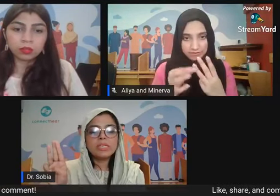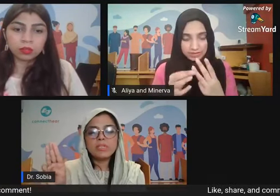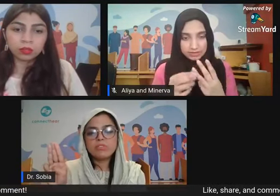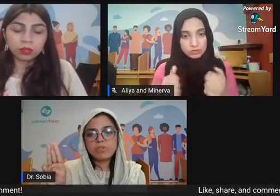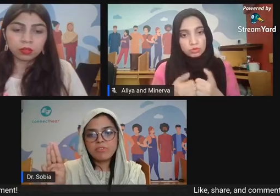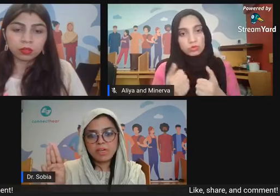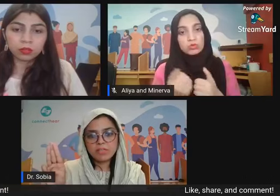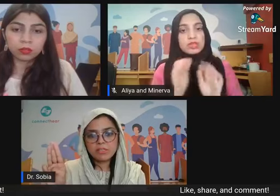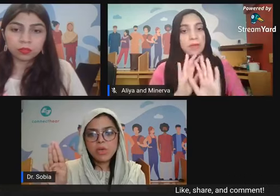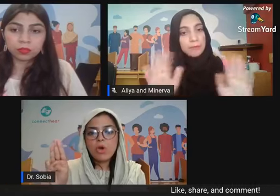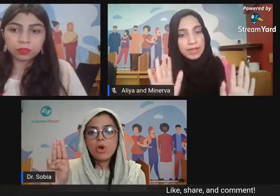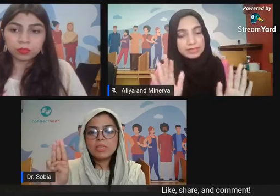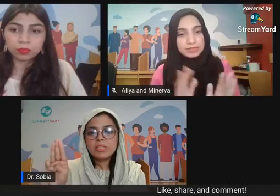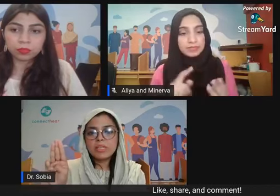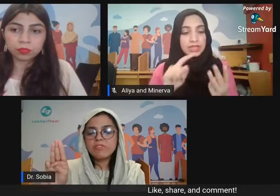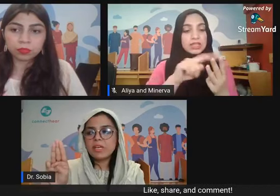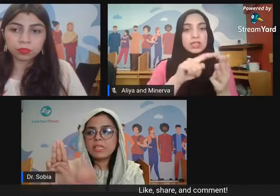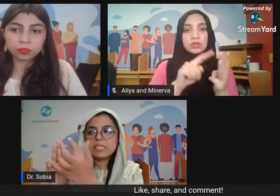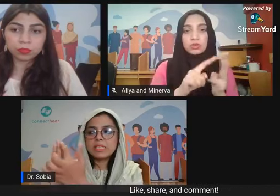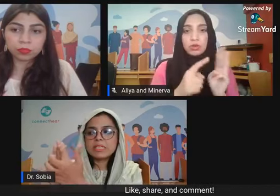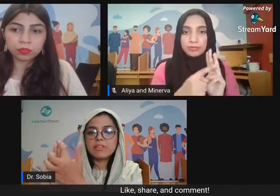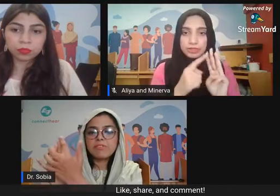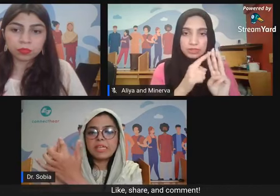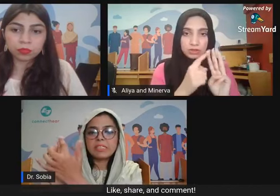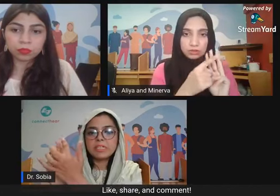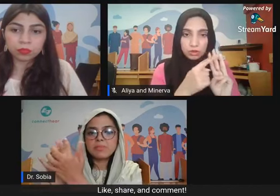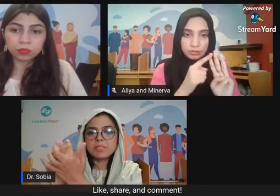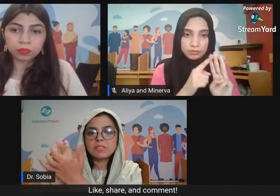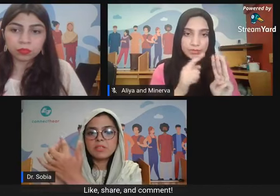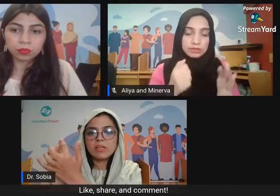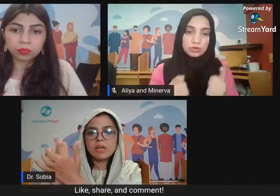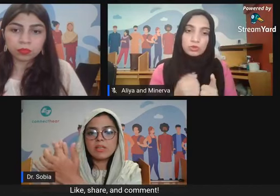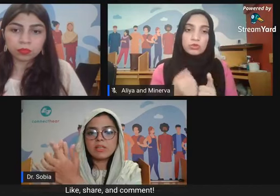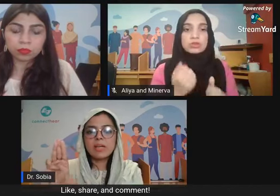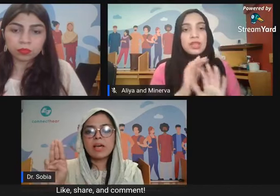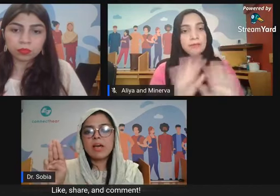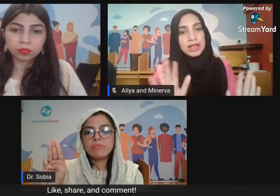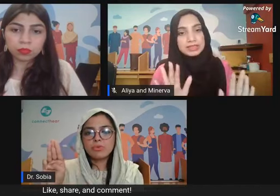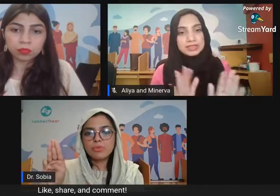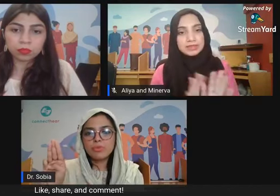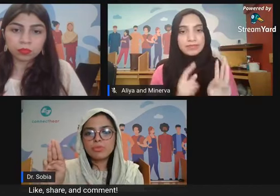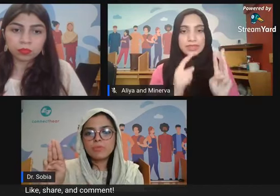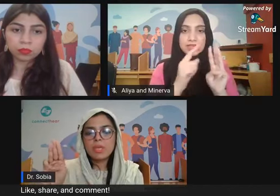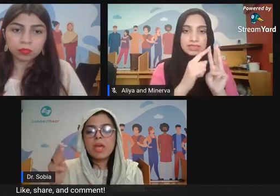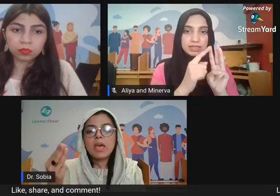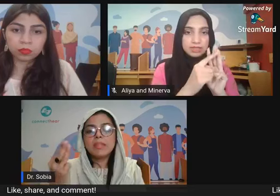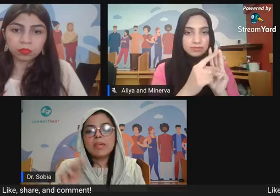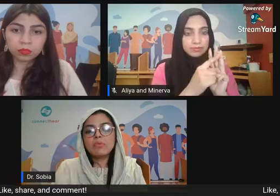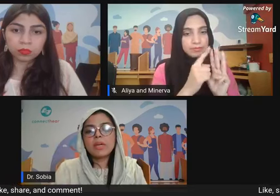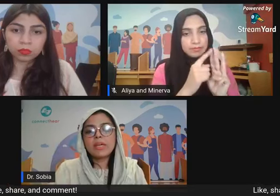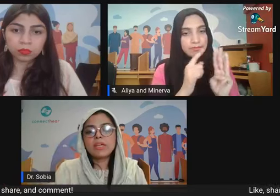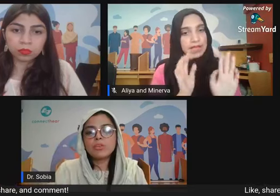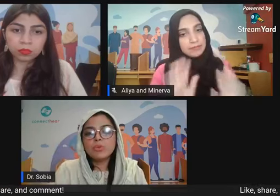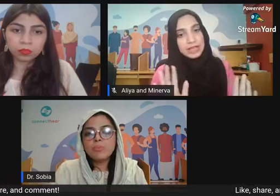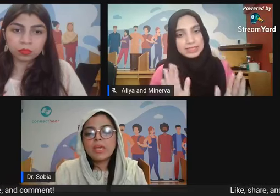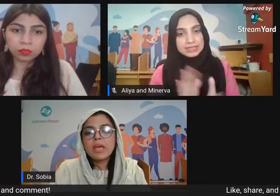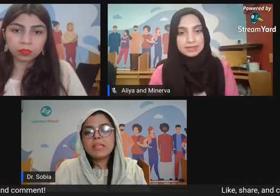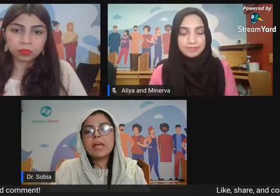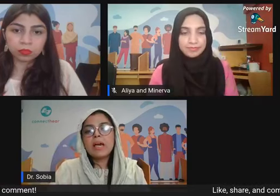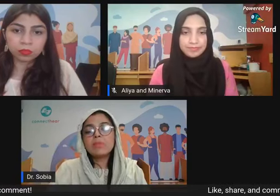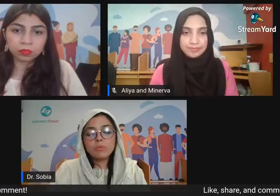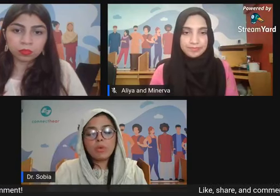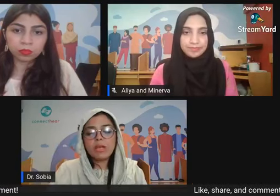थंब, ओनली दीज थ्री फिंगर्स. इन तीन फिंगर्स के सिर्फ ये टिप्स दैट आई हैव टू यूज. एंड देन व्हाट आई कैन